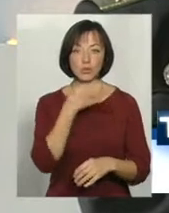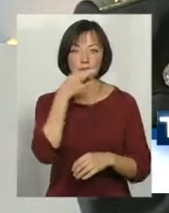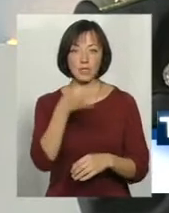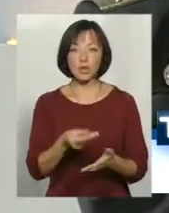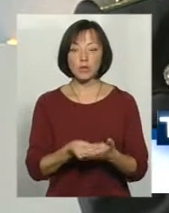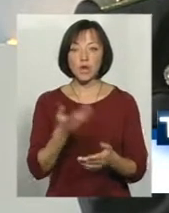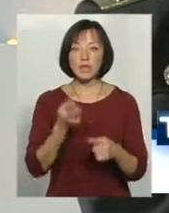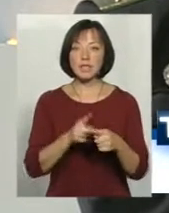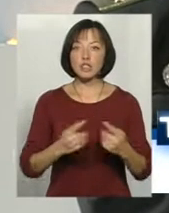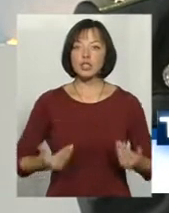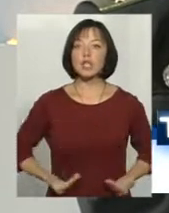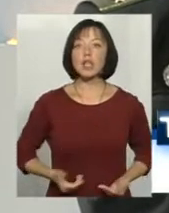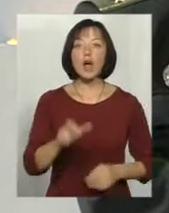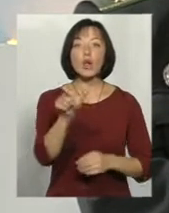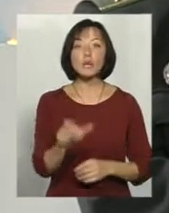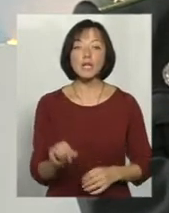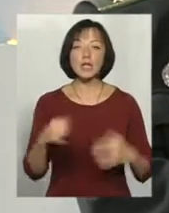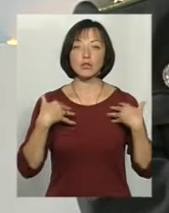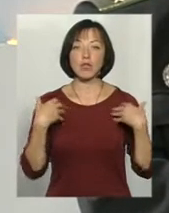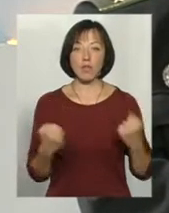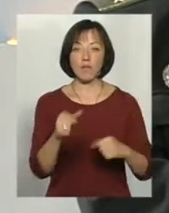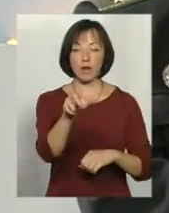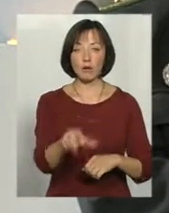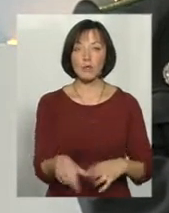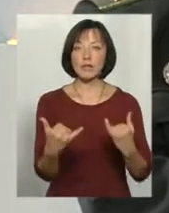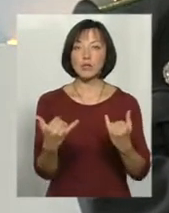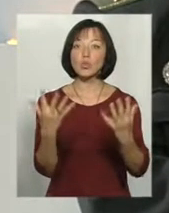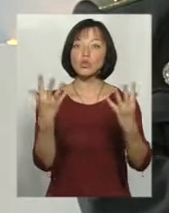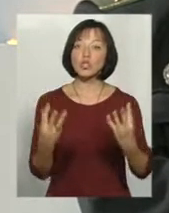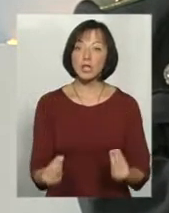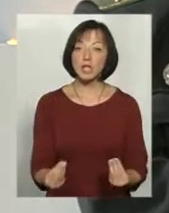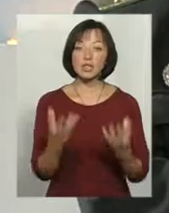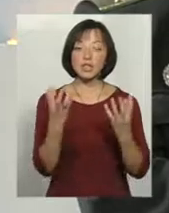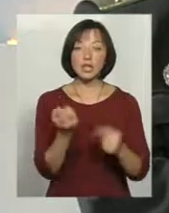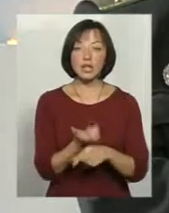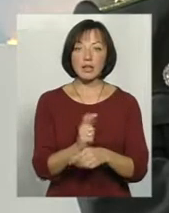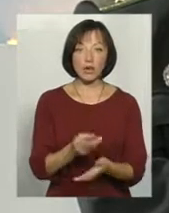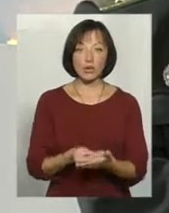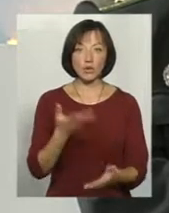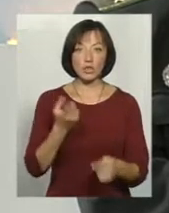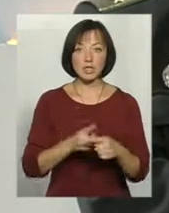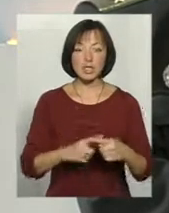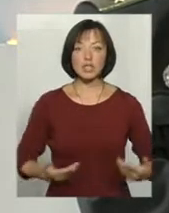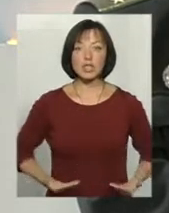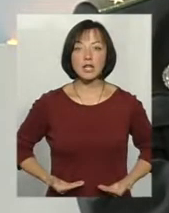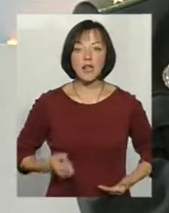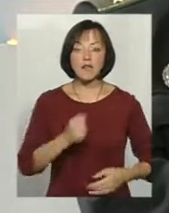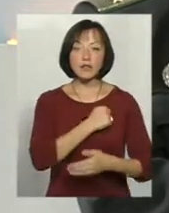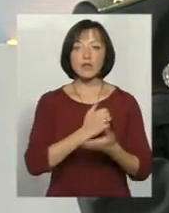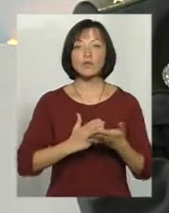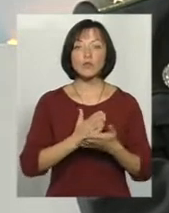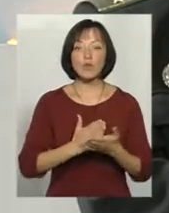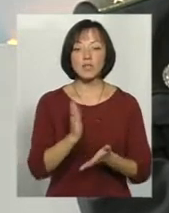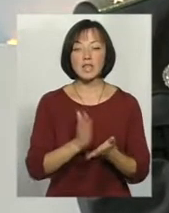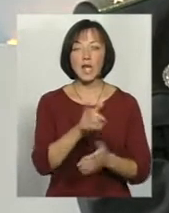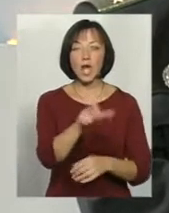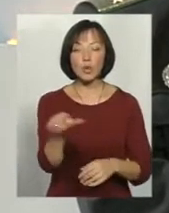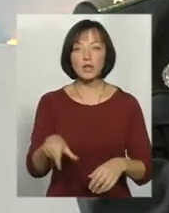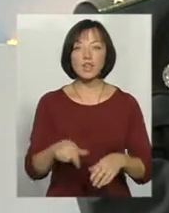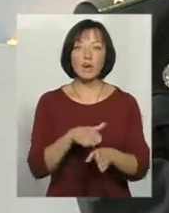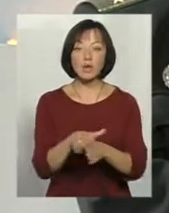– це життя людини і здоров'я людини. На сьогоднішній день ще найдорожче – це життя військовослужбовців. У нас є люди, які